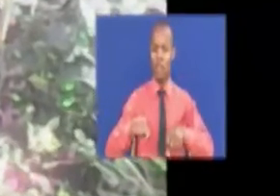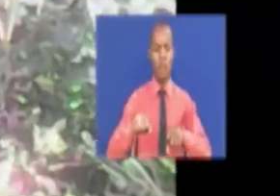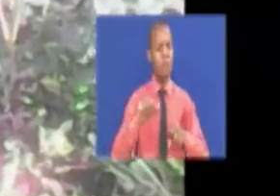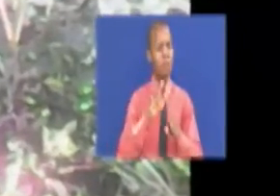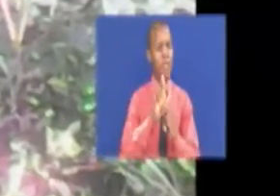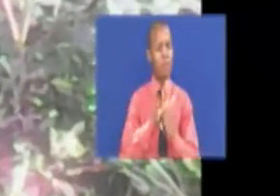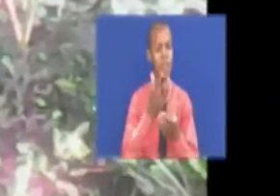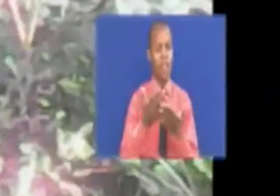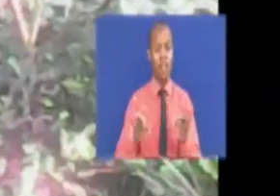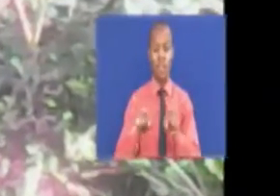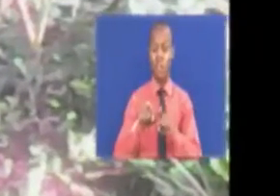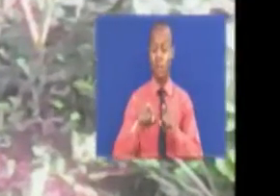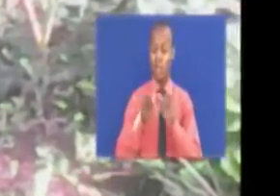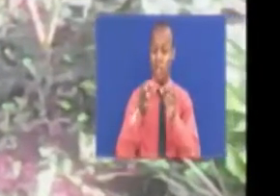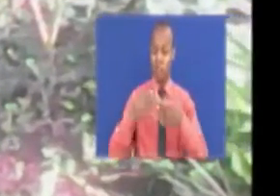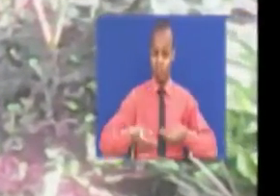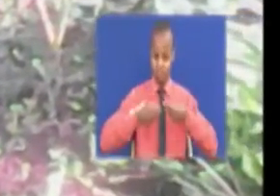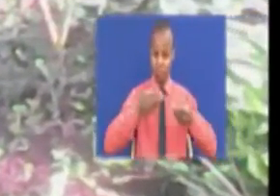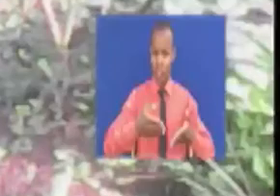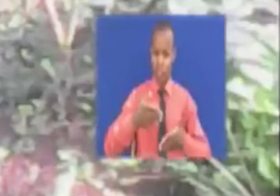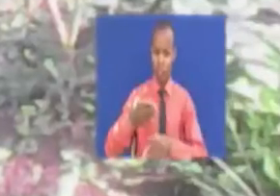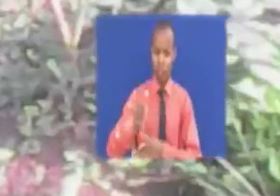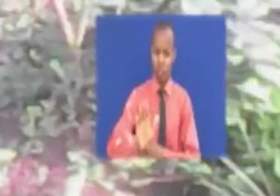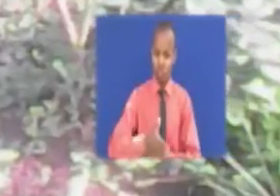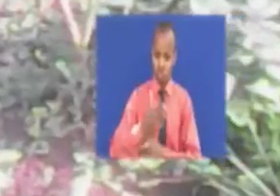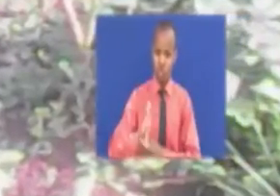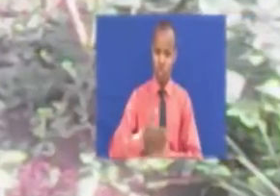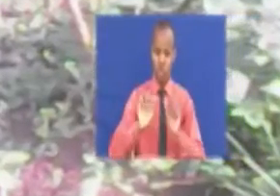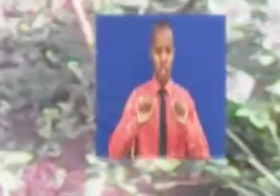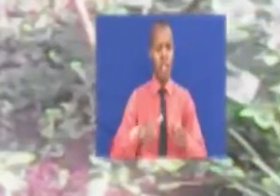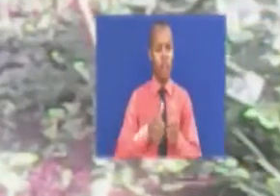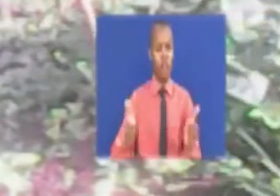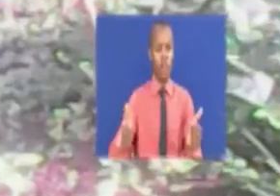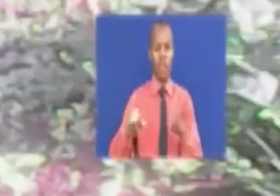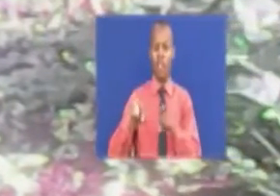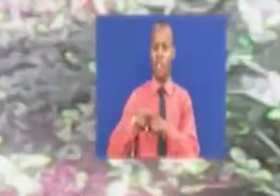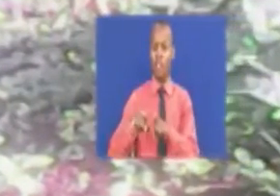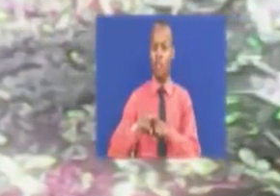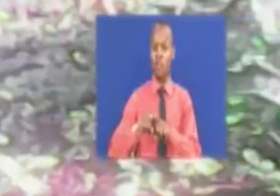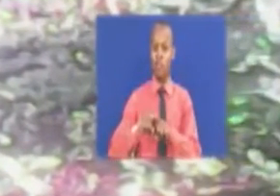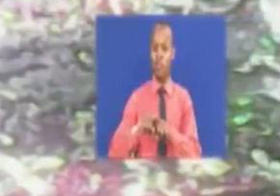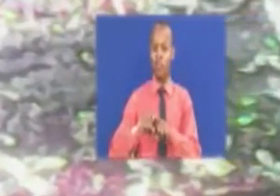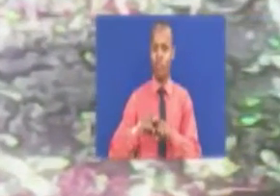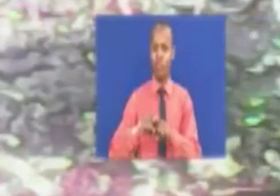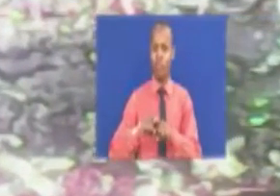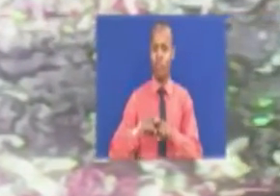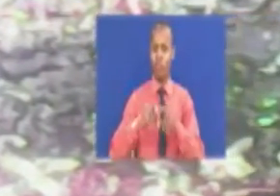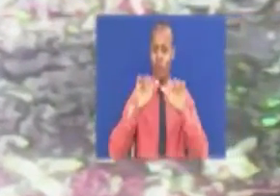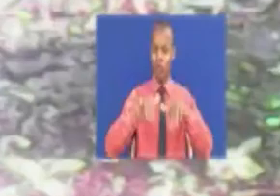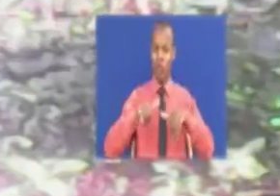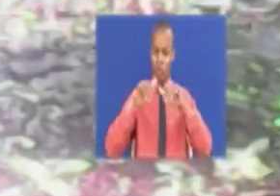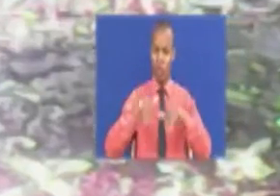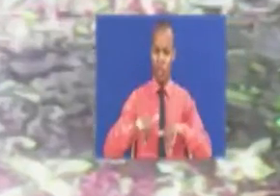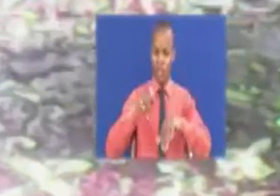Hata ukimpatia kifagia anajua kufagia, anajua kupanguza meza, hata shamba anajua vile analala na